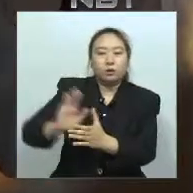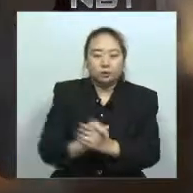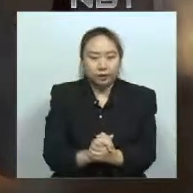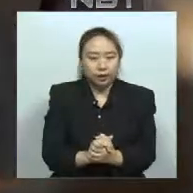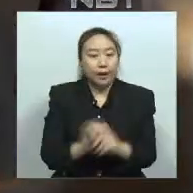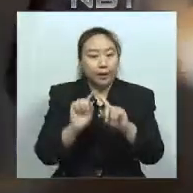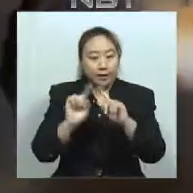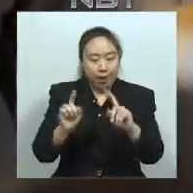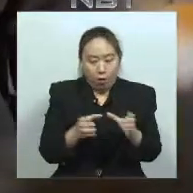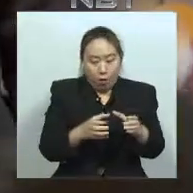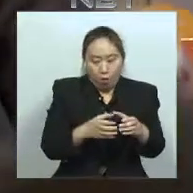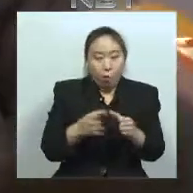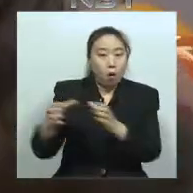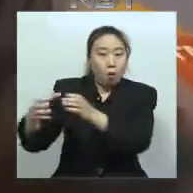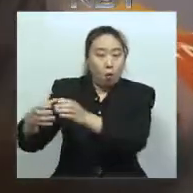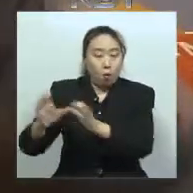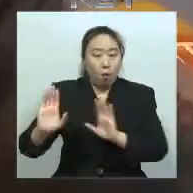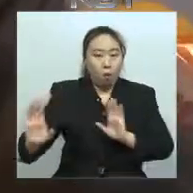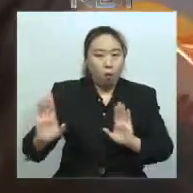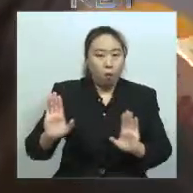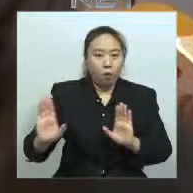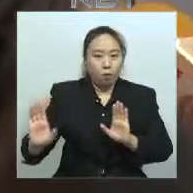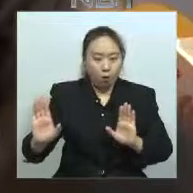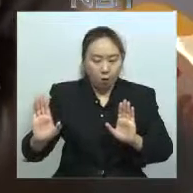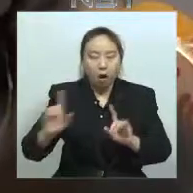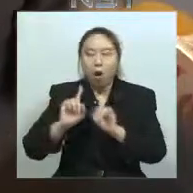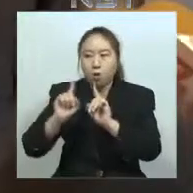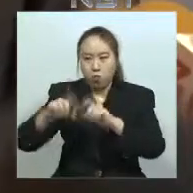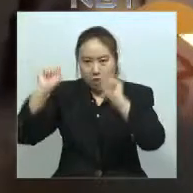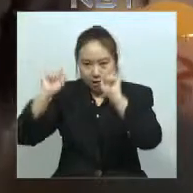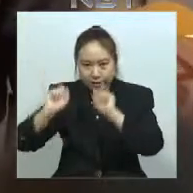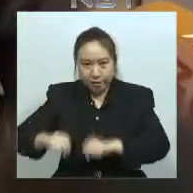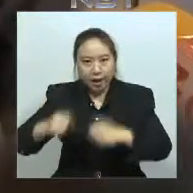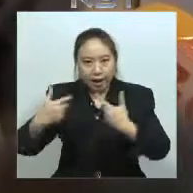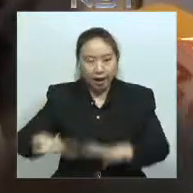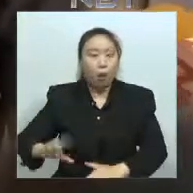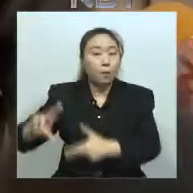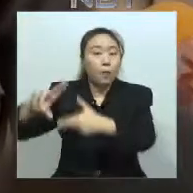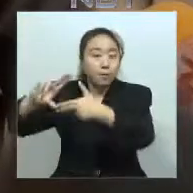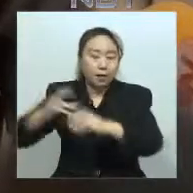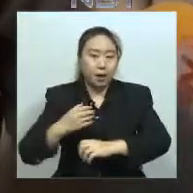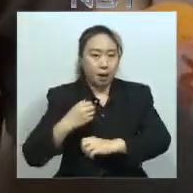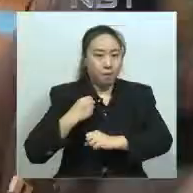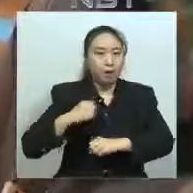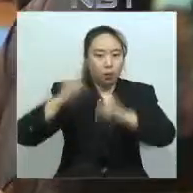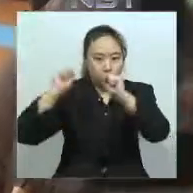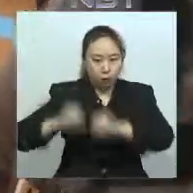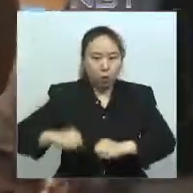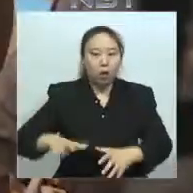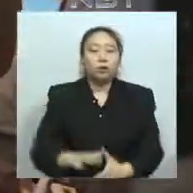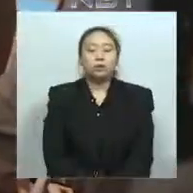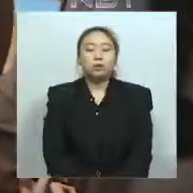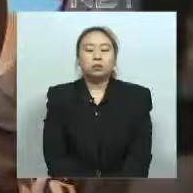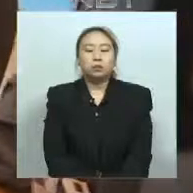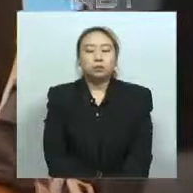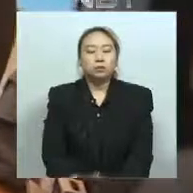ว่างพรรคเนี่ยผมเรียนว่ามันมีข้อยุติแล้วระหว่างพลังประชารัฐกับประชาธิปัตย์นะครับ ก็อย่าง